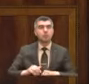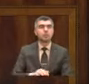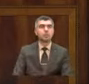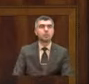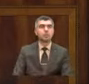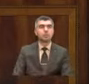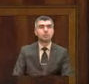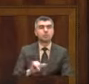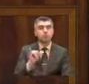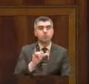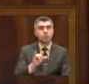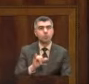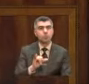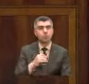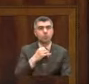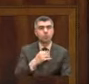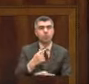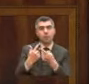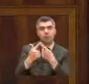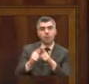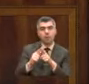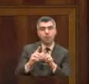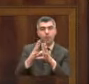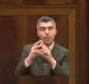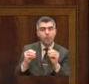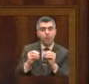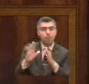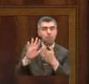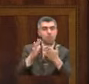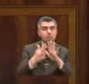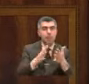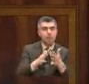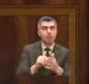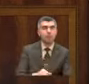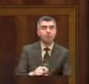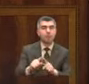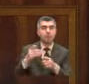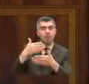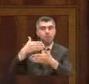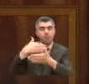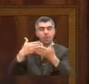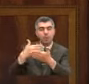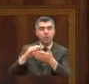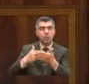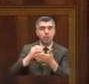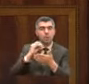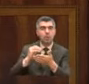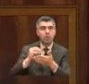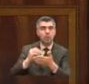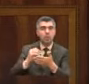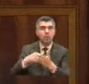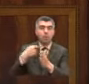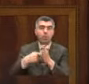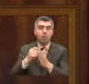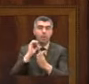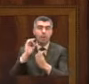ما الذي دفع وزارتكم من خلال قطاع البيئة أن تتكلف ببناء هذه المحطة بصفتها صاحبة المشروع،